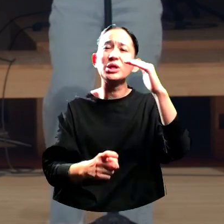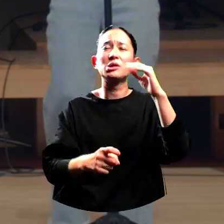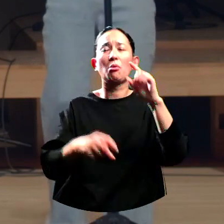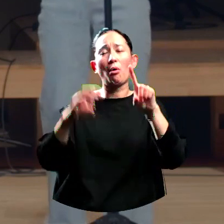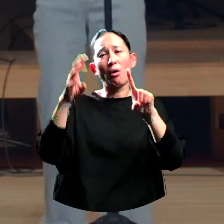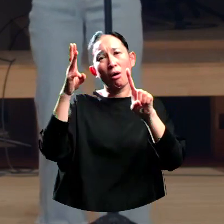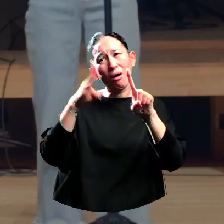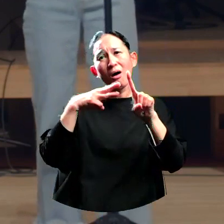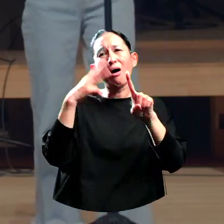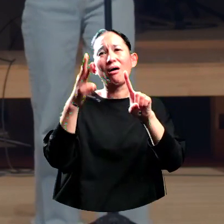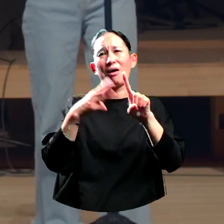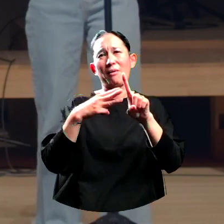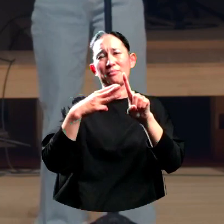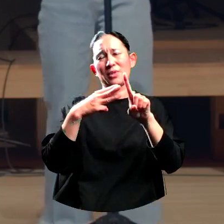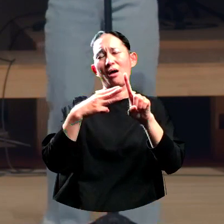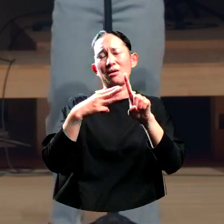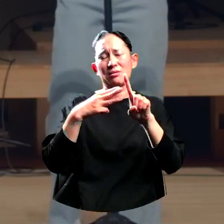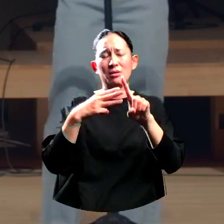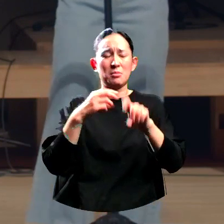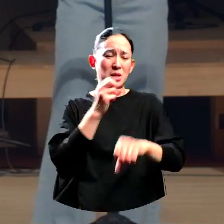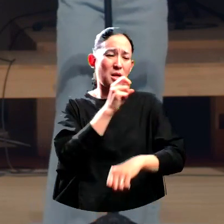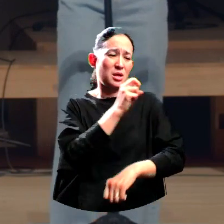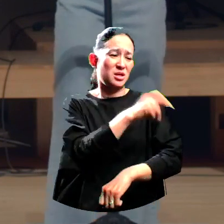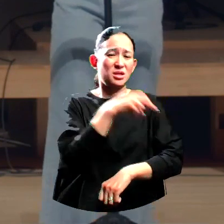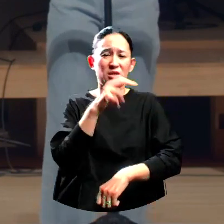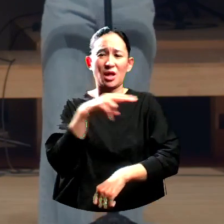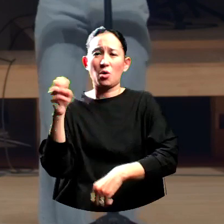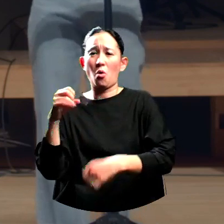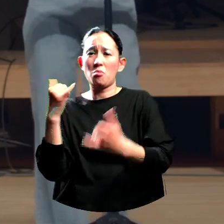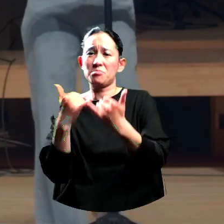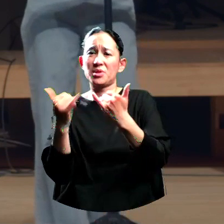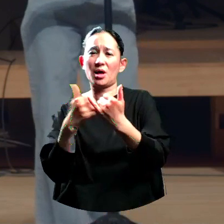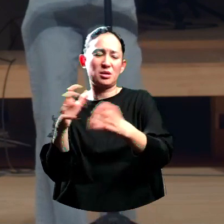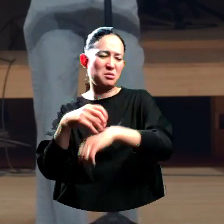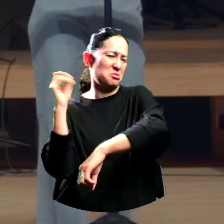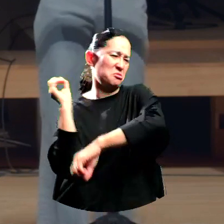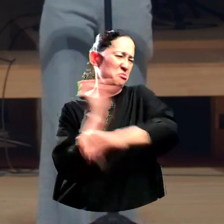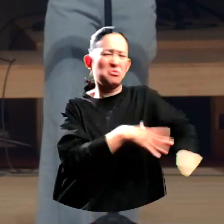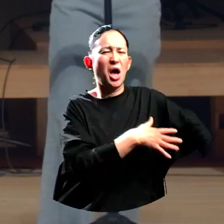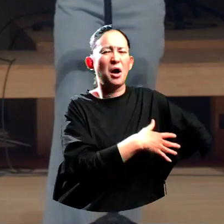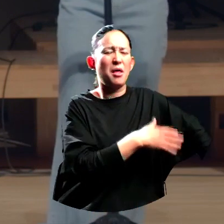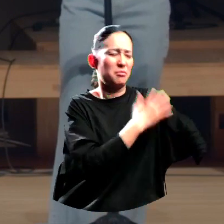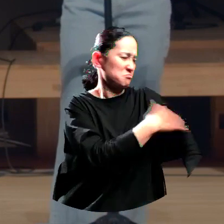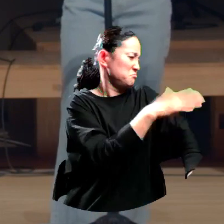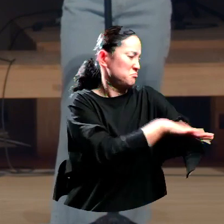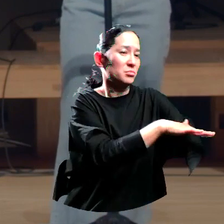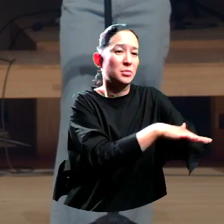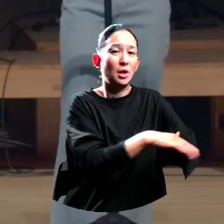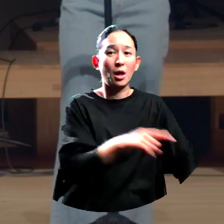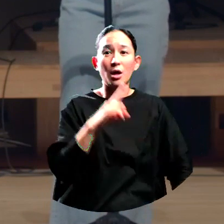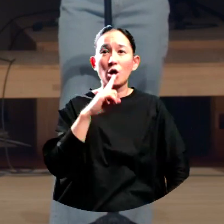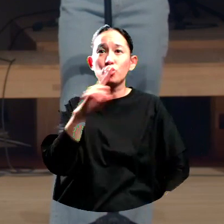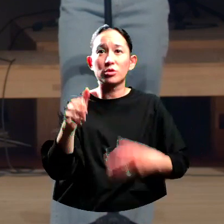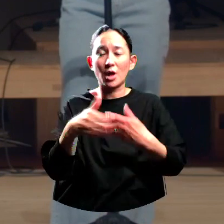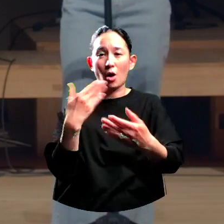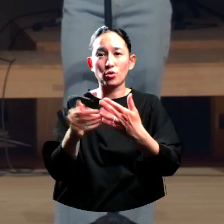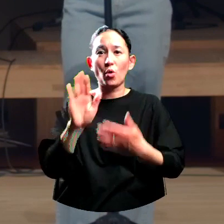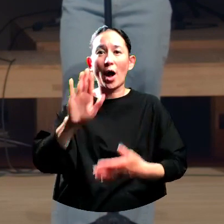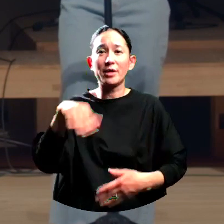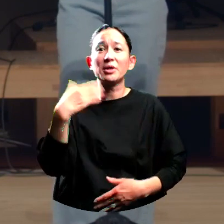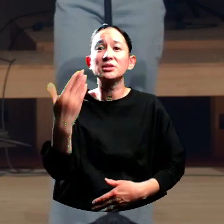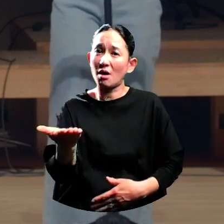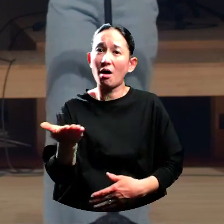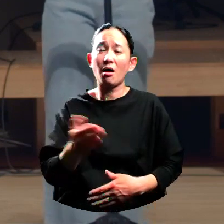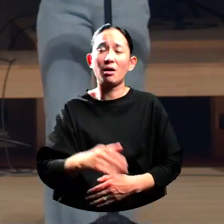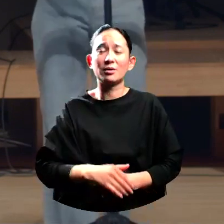葉皆さん言ったこと聞いたことあります？ Have you ever said or heard anyone speak in this regard? Like, I fade away like an evening shadow